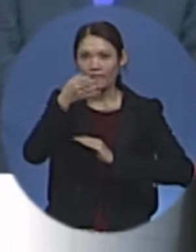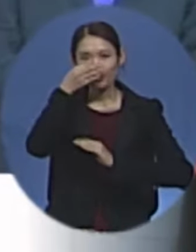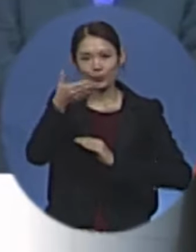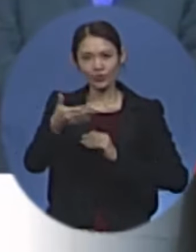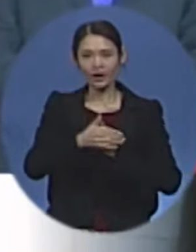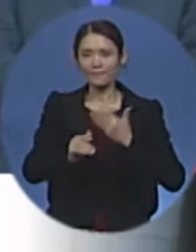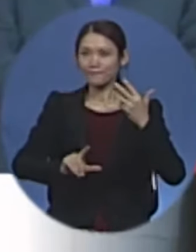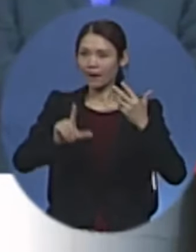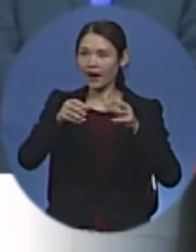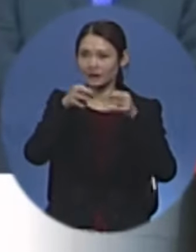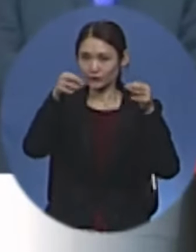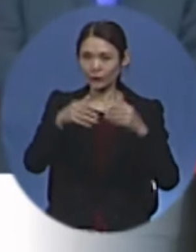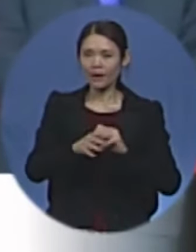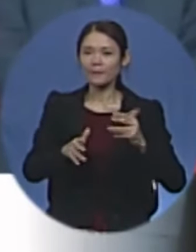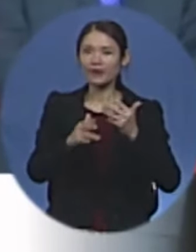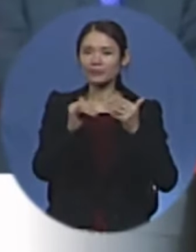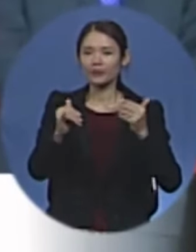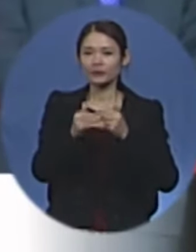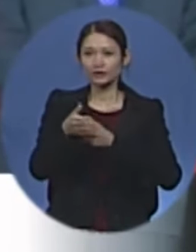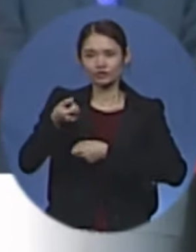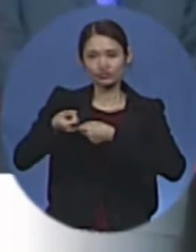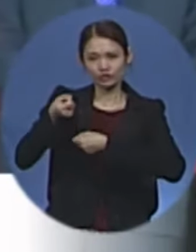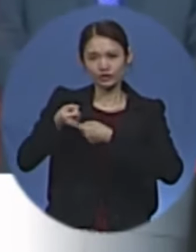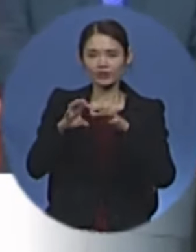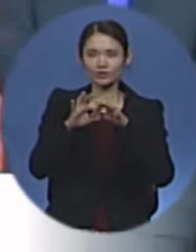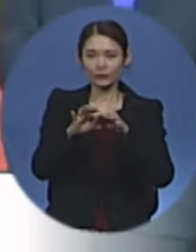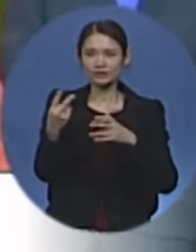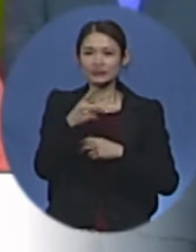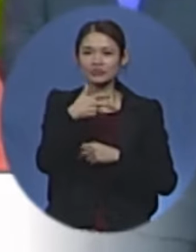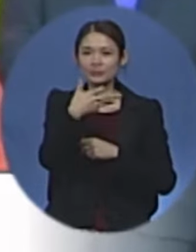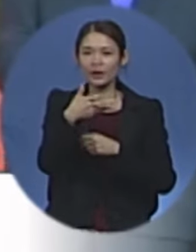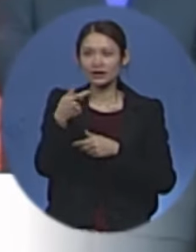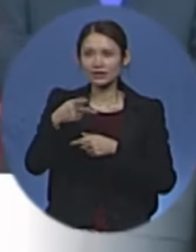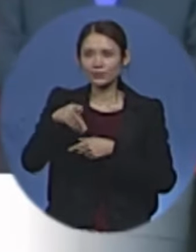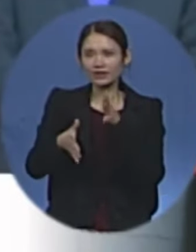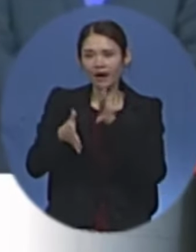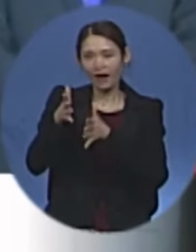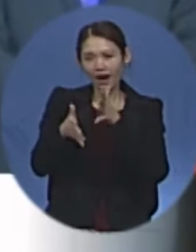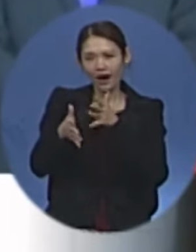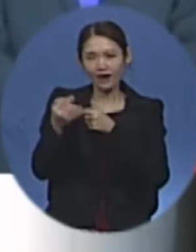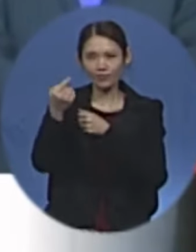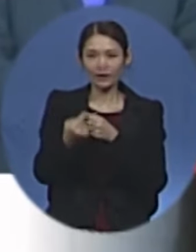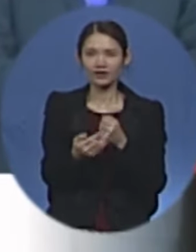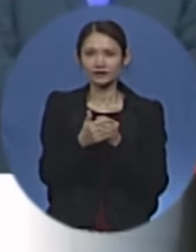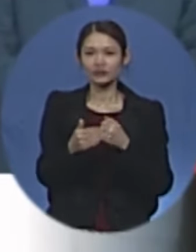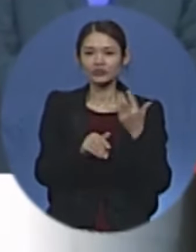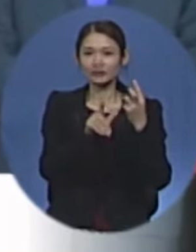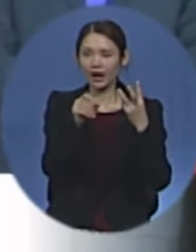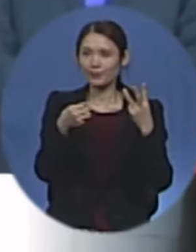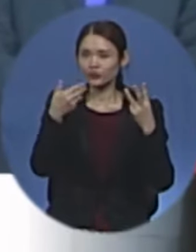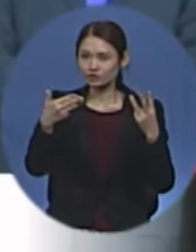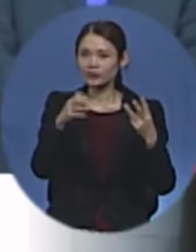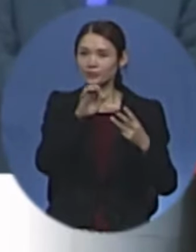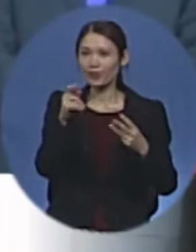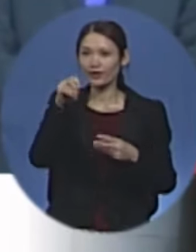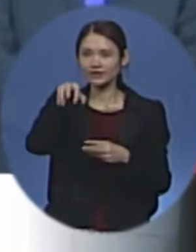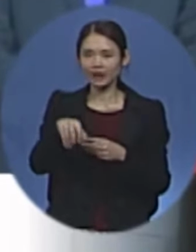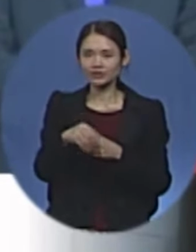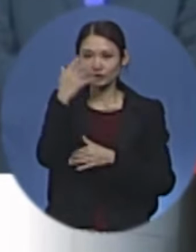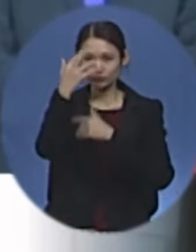동안 800명의 주자에 의해서 2018km를 달려서 오는 3월 9일 평창에서